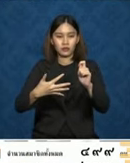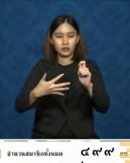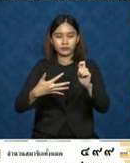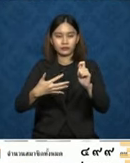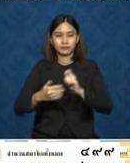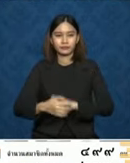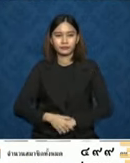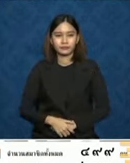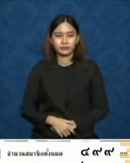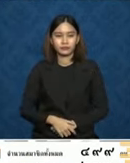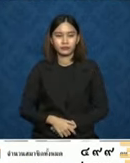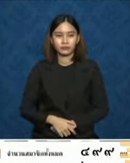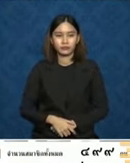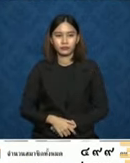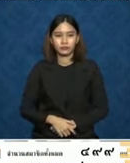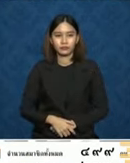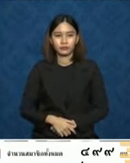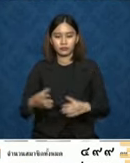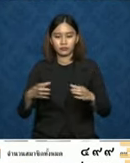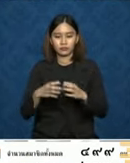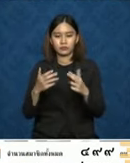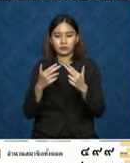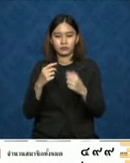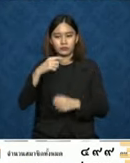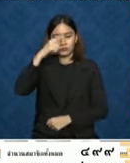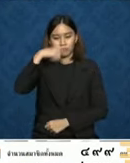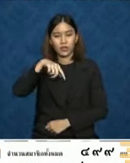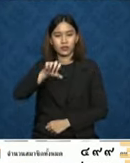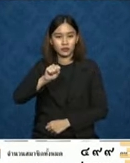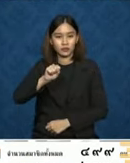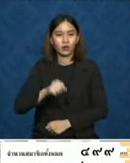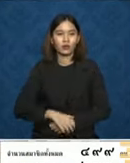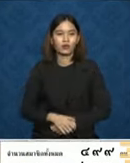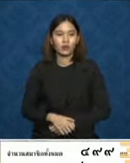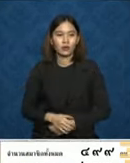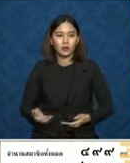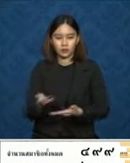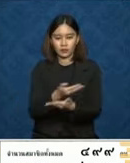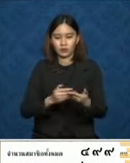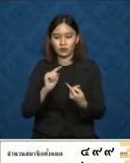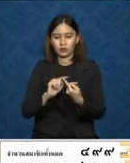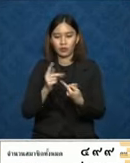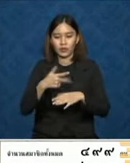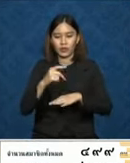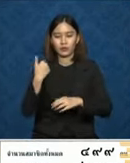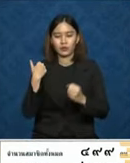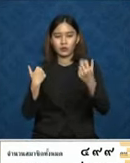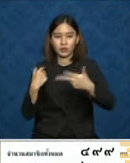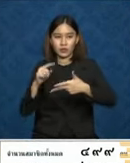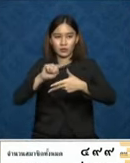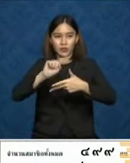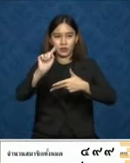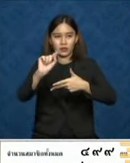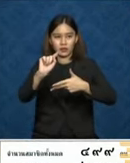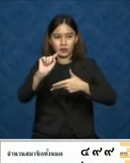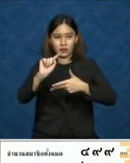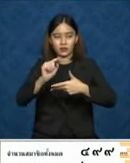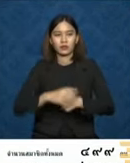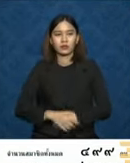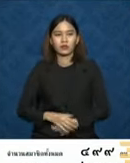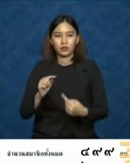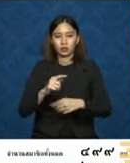สิรินธรเฉพาะตำบลโนนกภาคไทยสร้างไทยดิฉันมีเรื่องหารือท่านประธาน 3เรื่องดังนี้ค่ะเรื่องที่ 1ดิฉันได้รับการร้อง